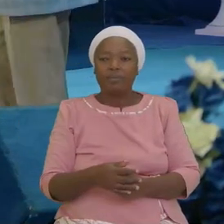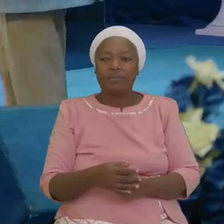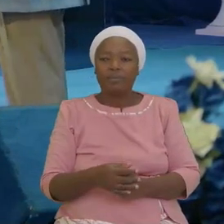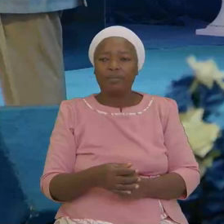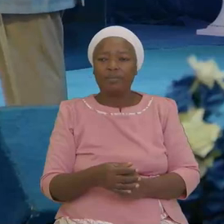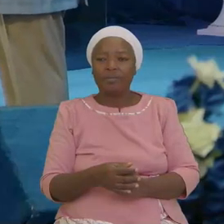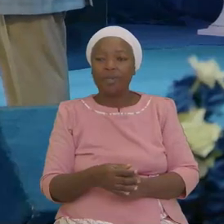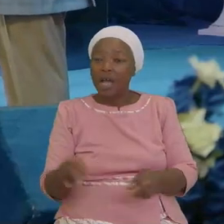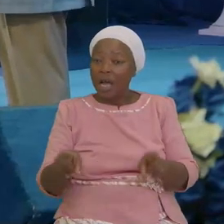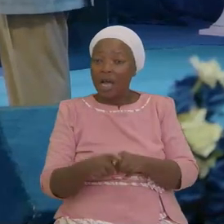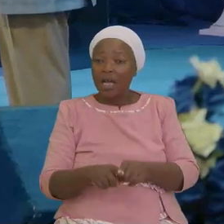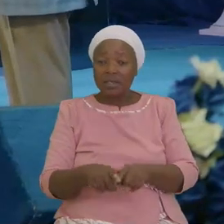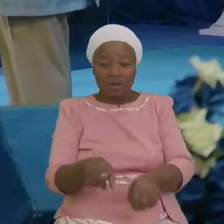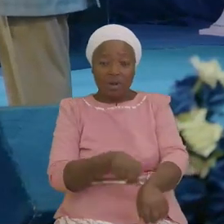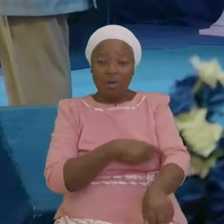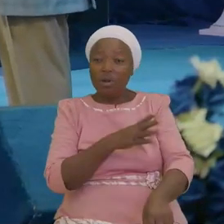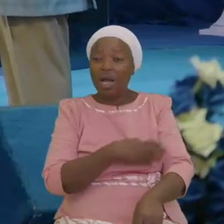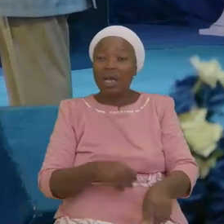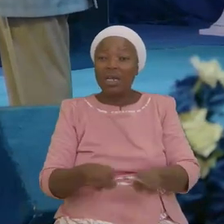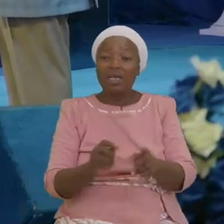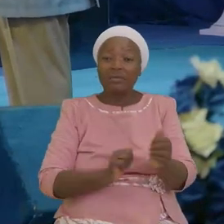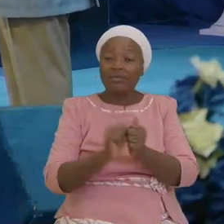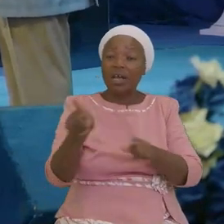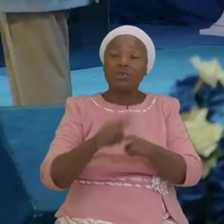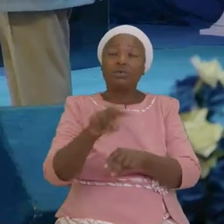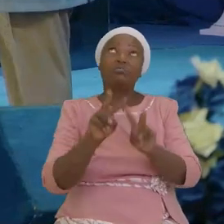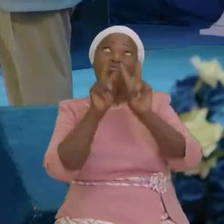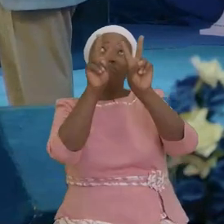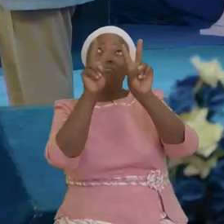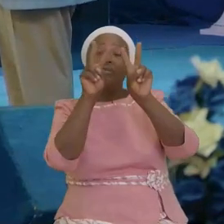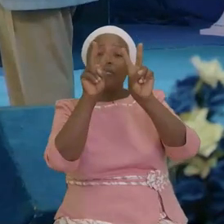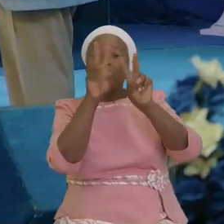Aussi longtemps que le soleil, son nom se perpétuera.